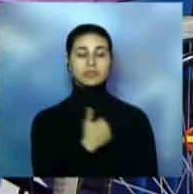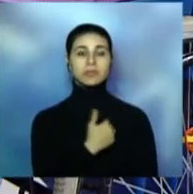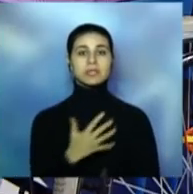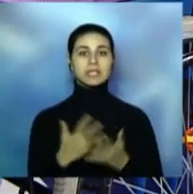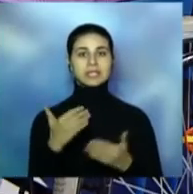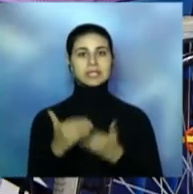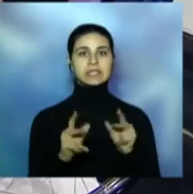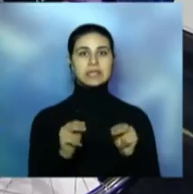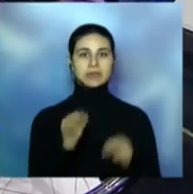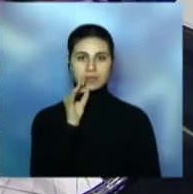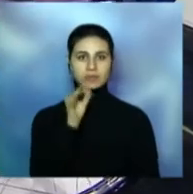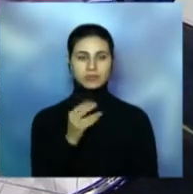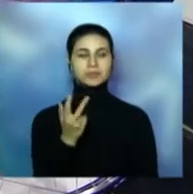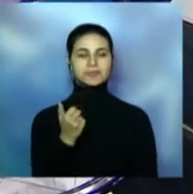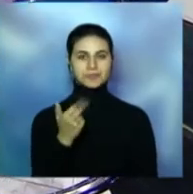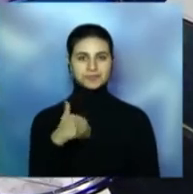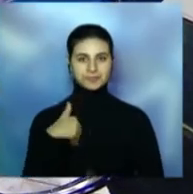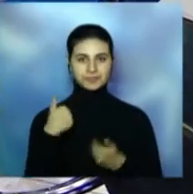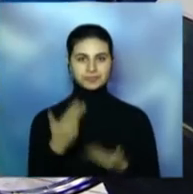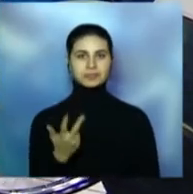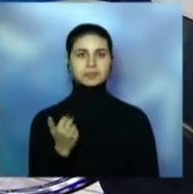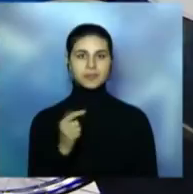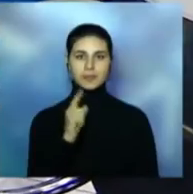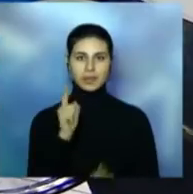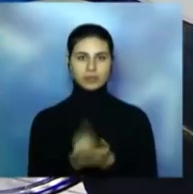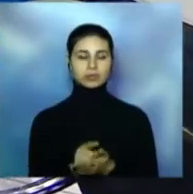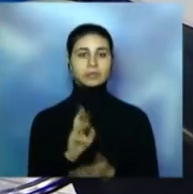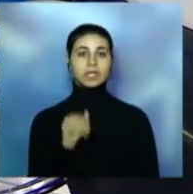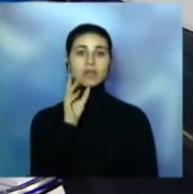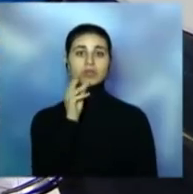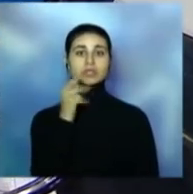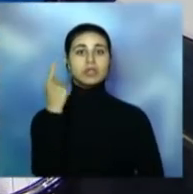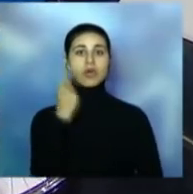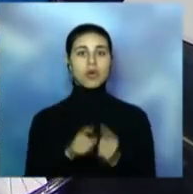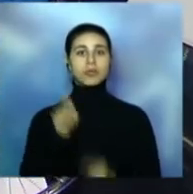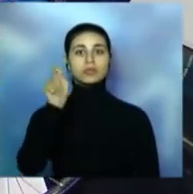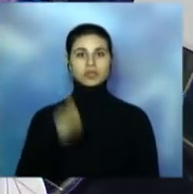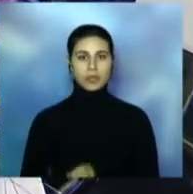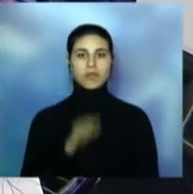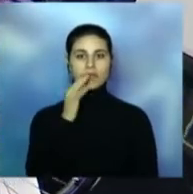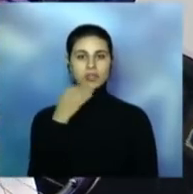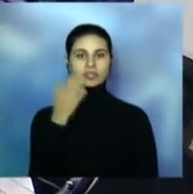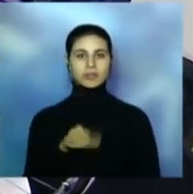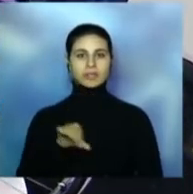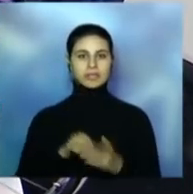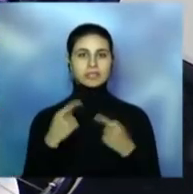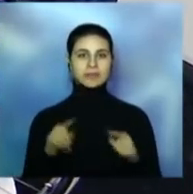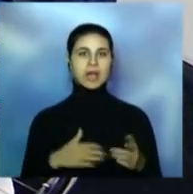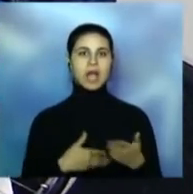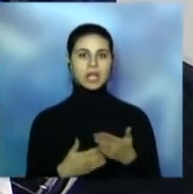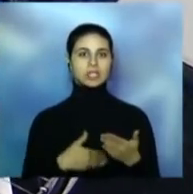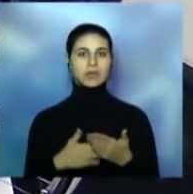დიდი წარმატება ვუსურვო. ყველანი ერთად ვუსურვოთ, რასაკვირველია. და როდესაც დაბრუნდება, ის უკვე შემდეგ ჩაერთვება სხვა აქტივობებში